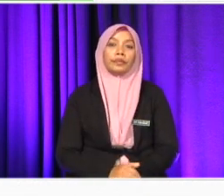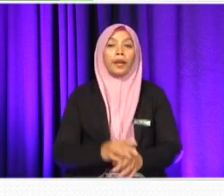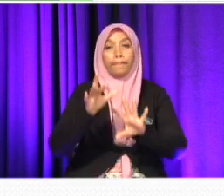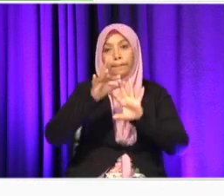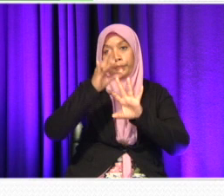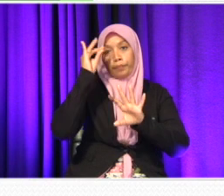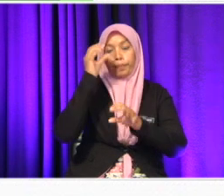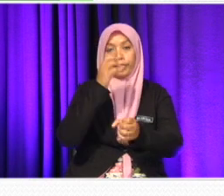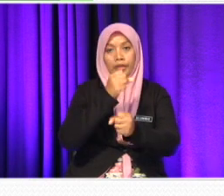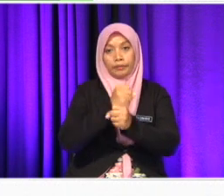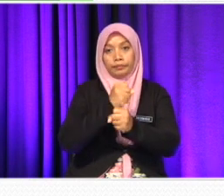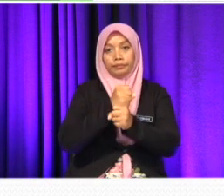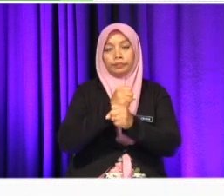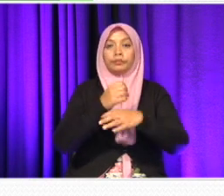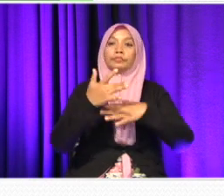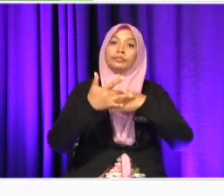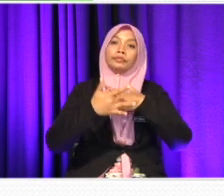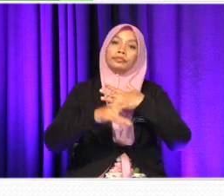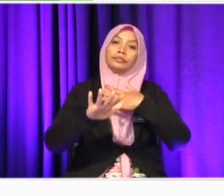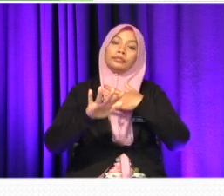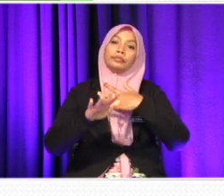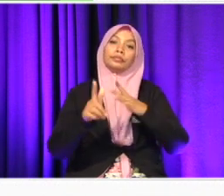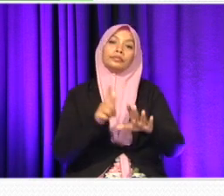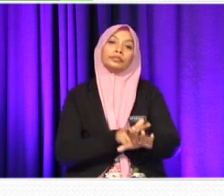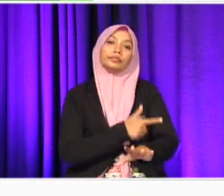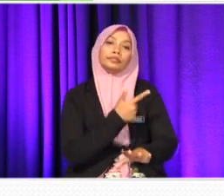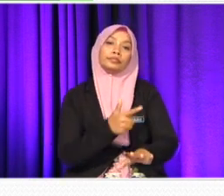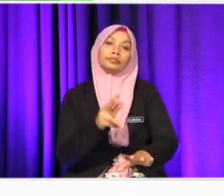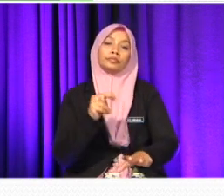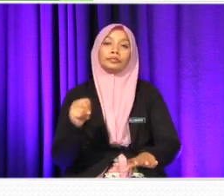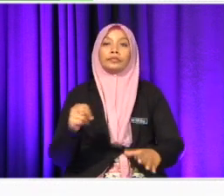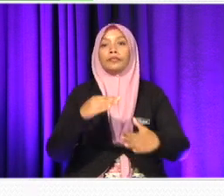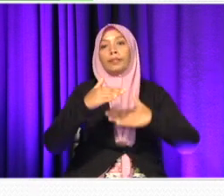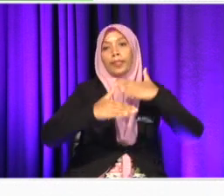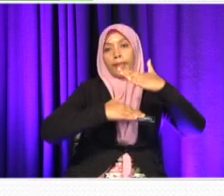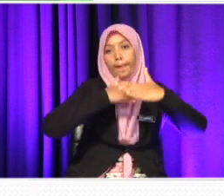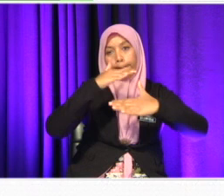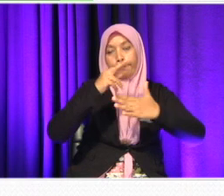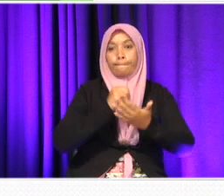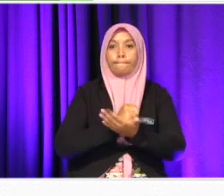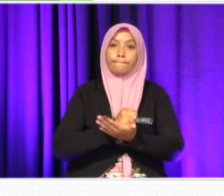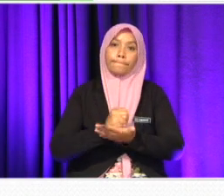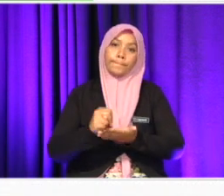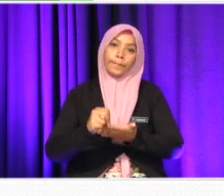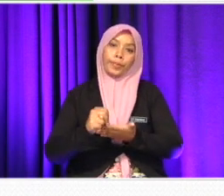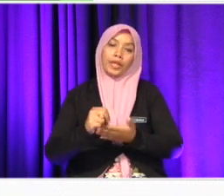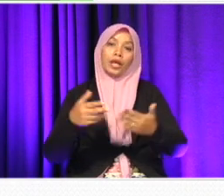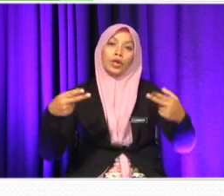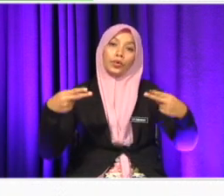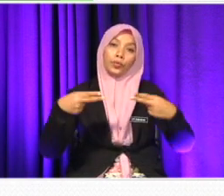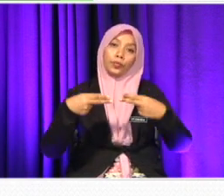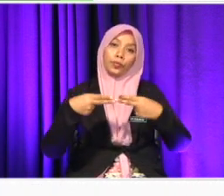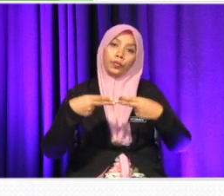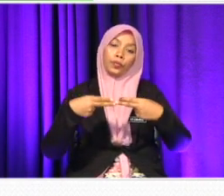awal kemudian latihan dan pembangunan penilaian prestasi keselamatan dan hubungan pekerja dengan